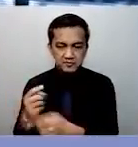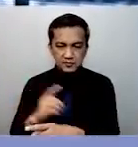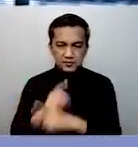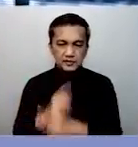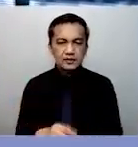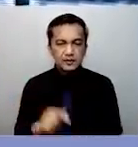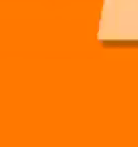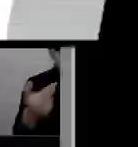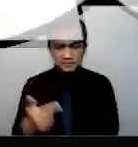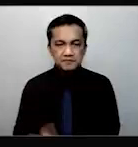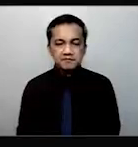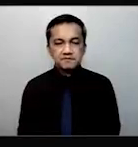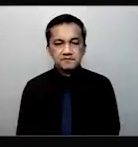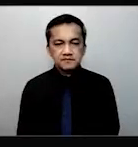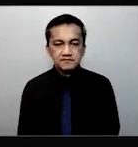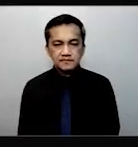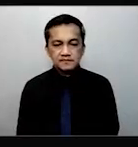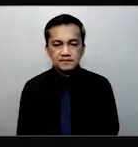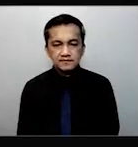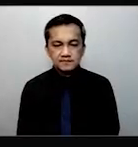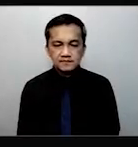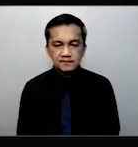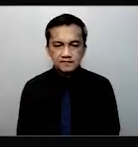Marlene Alcaide.